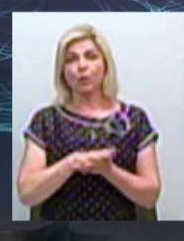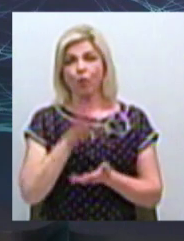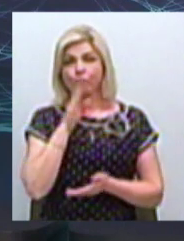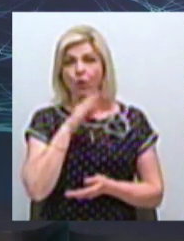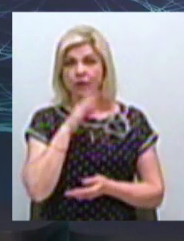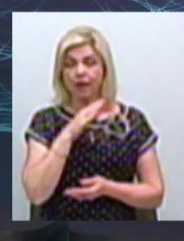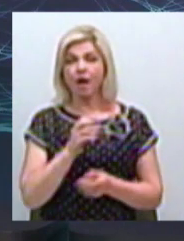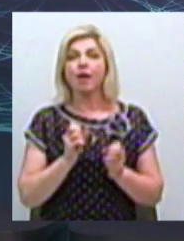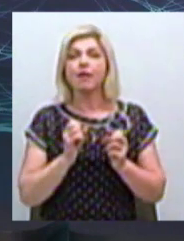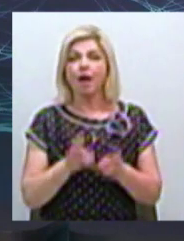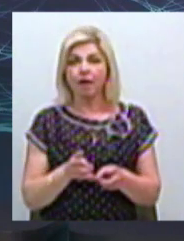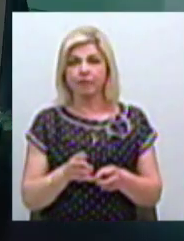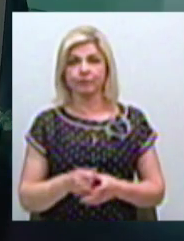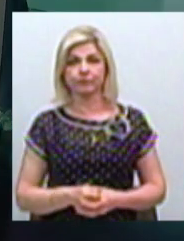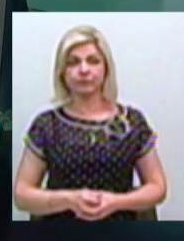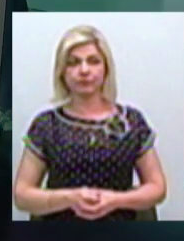води, як